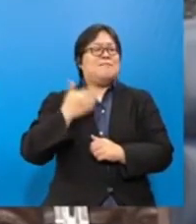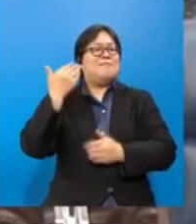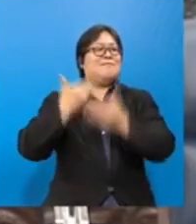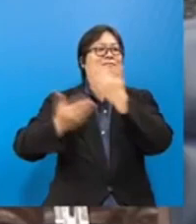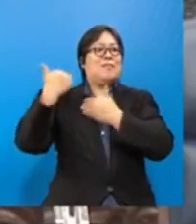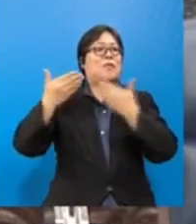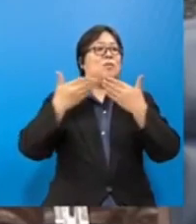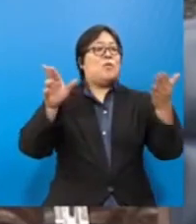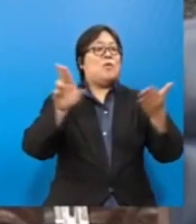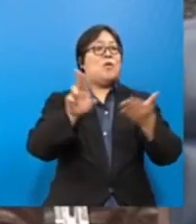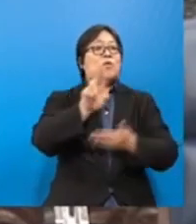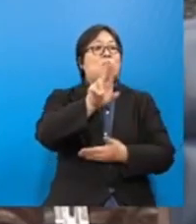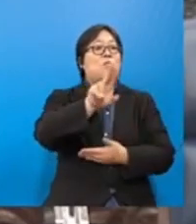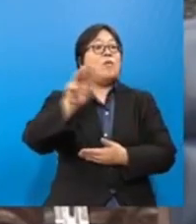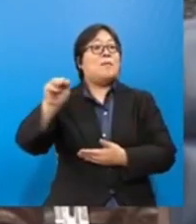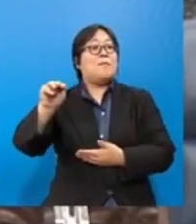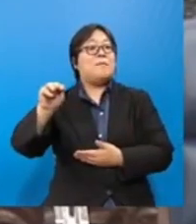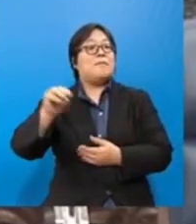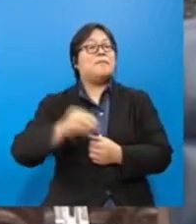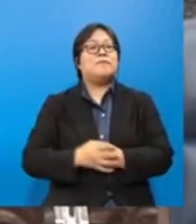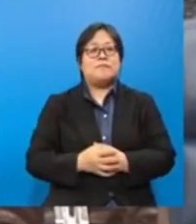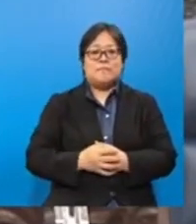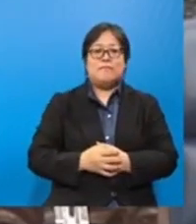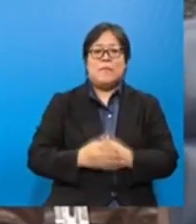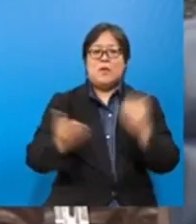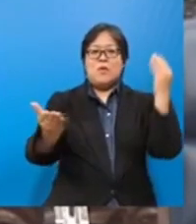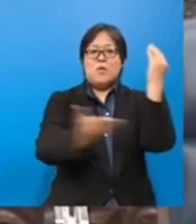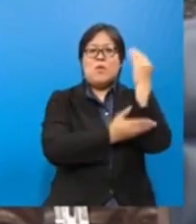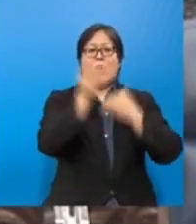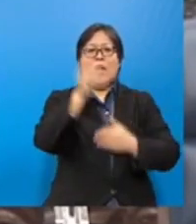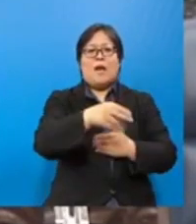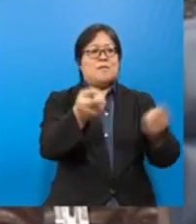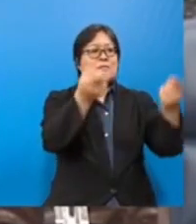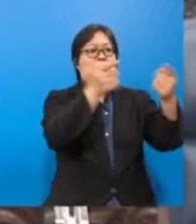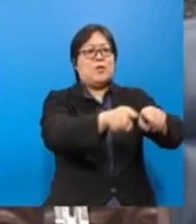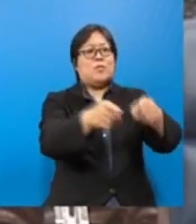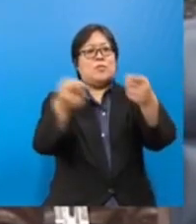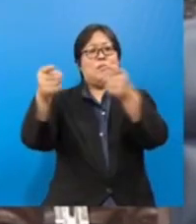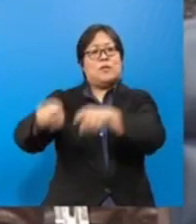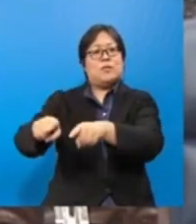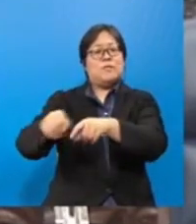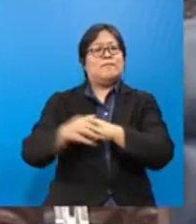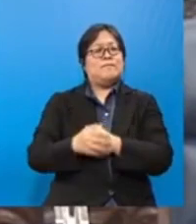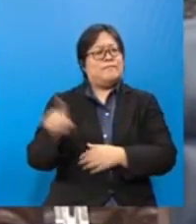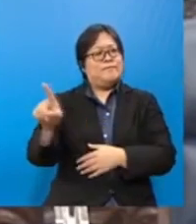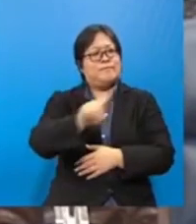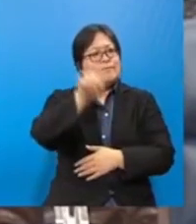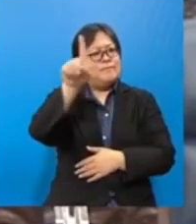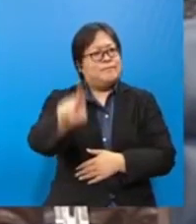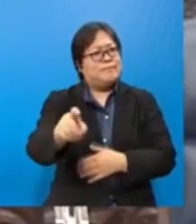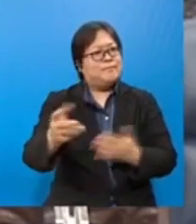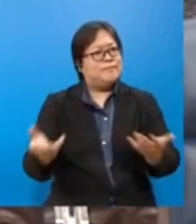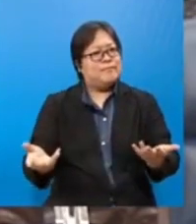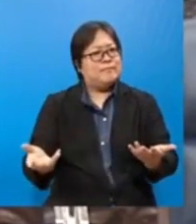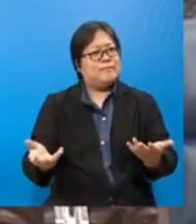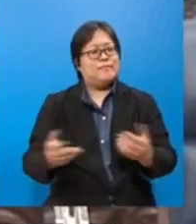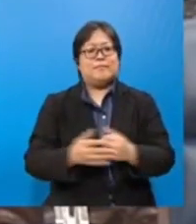masa kita buka Yunus di utara Malaysia pemalakan haram berlaku bila ditanya